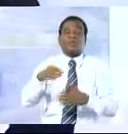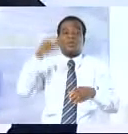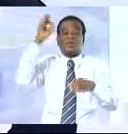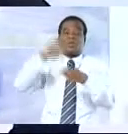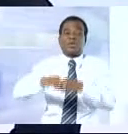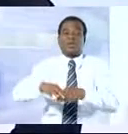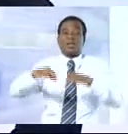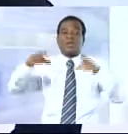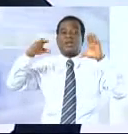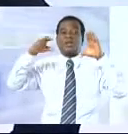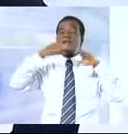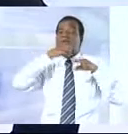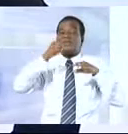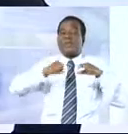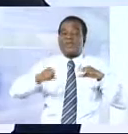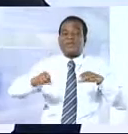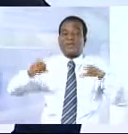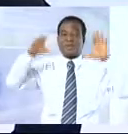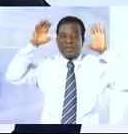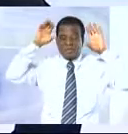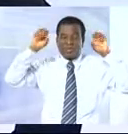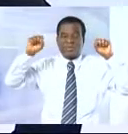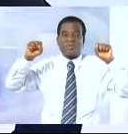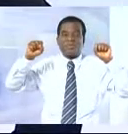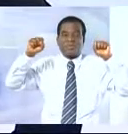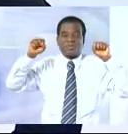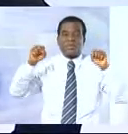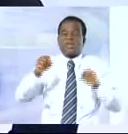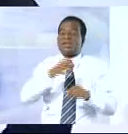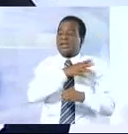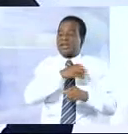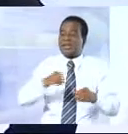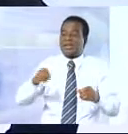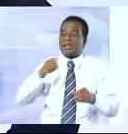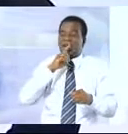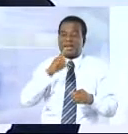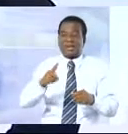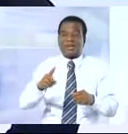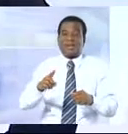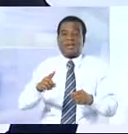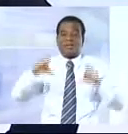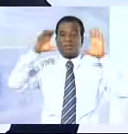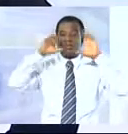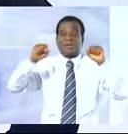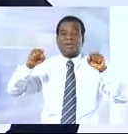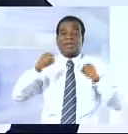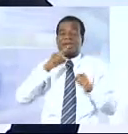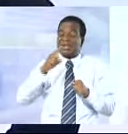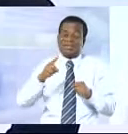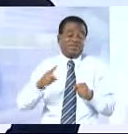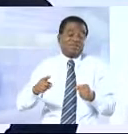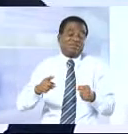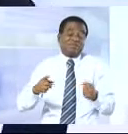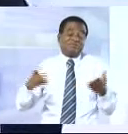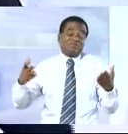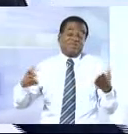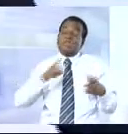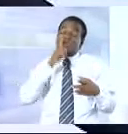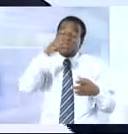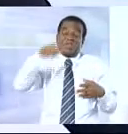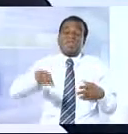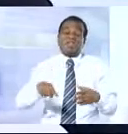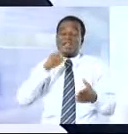Le président Jacob Zuma, qui dirige à la fois le parti et le pays, semble assuré d'emporter une victoire haut la main devant son adjoint,